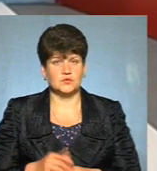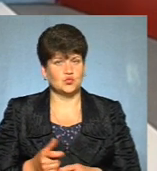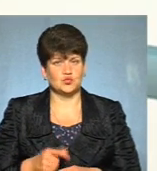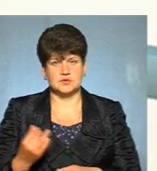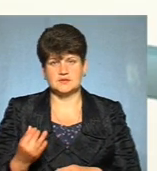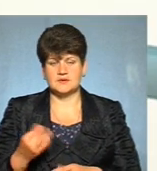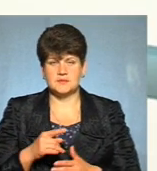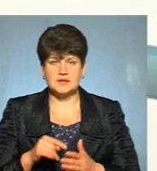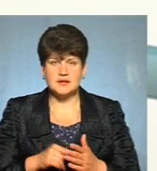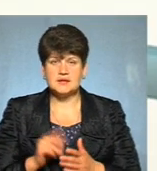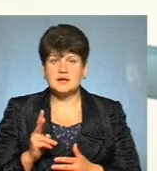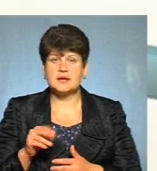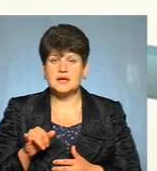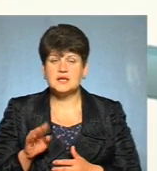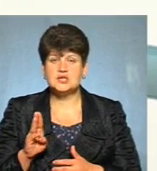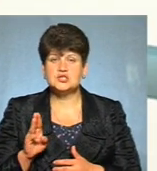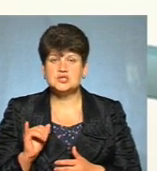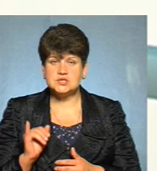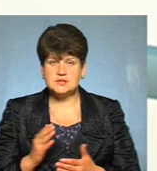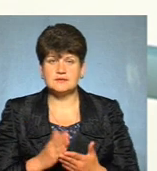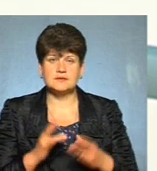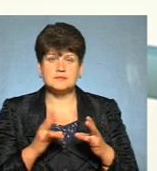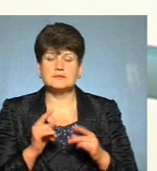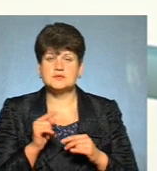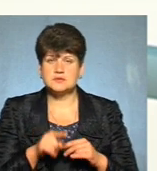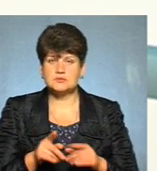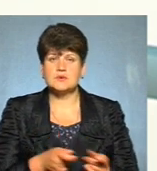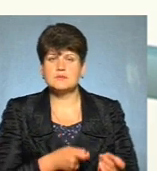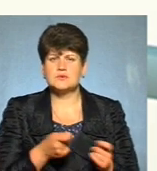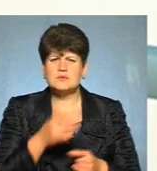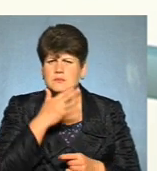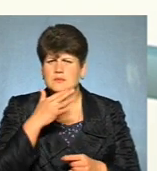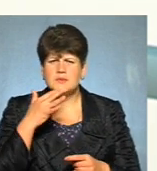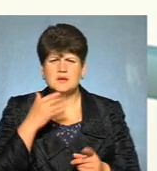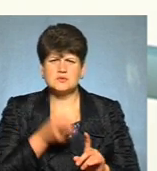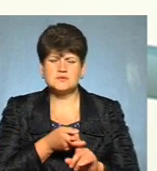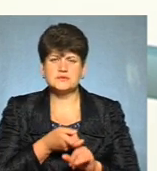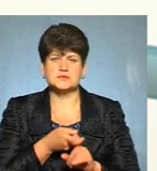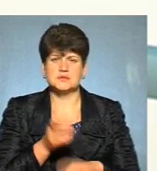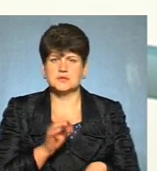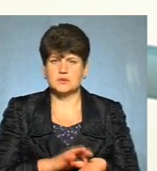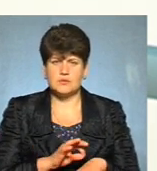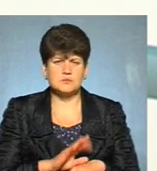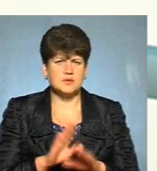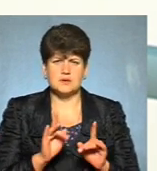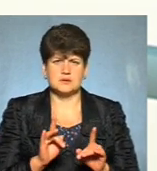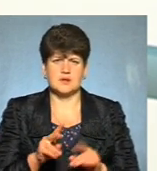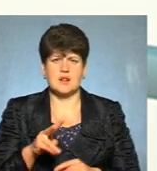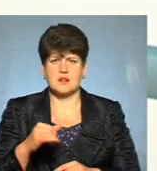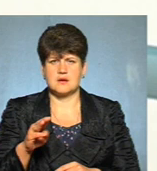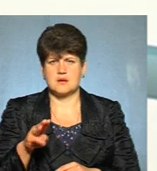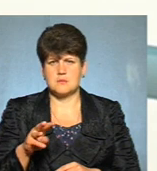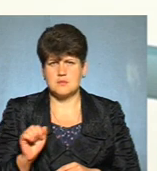Кліщі небезпечні тим, що вони є переносниками багатьох інфекційних хвороб, і не тільки хвороби Лайма, і